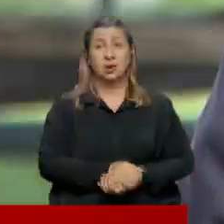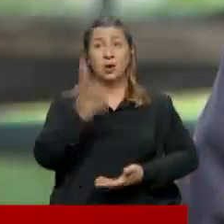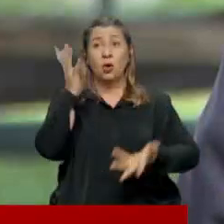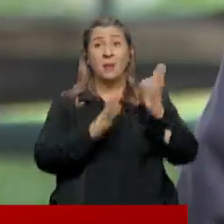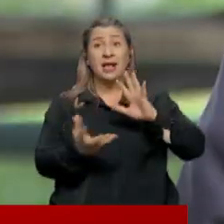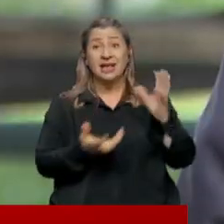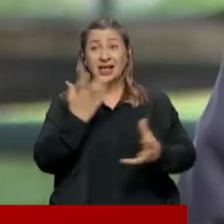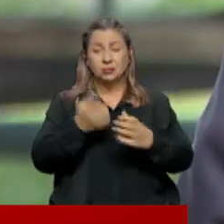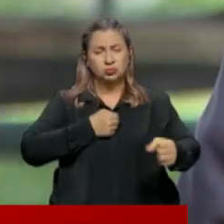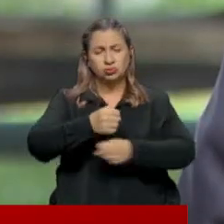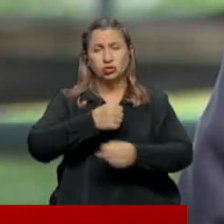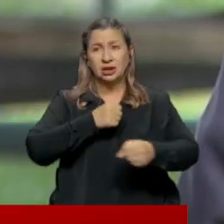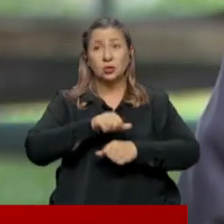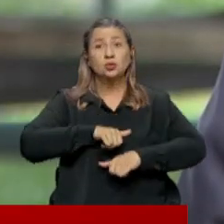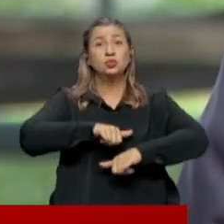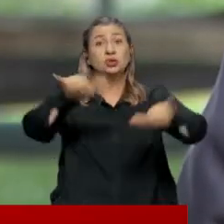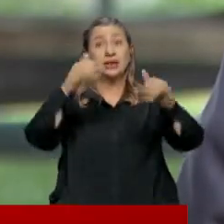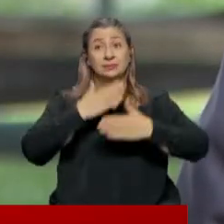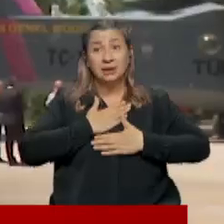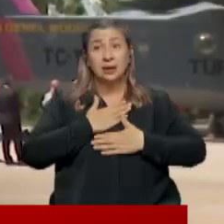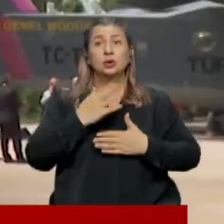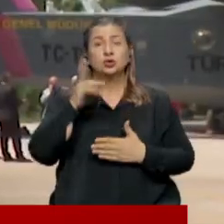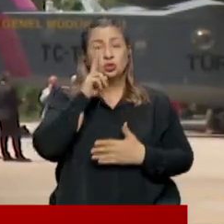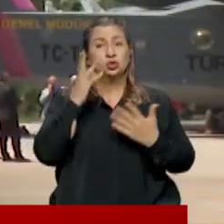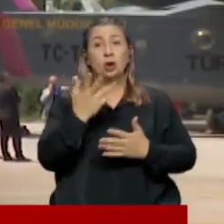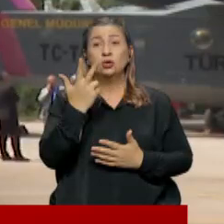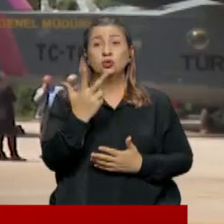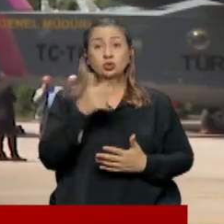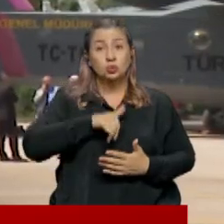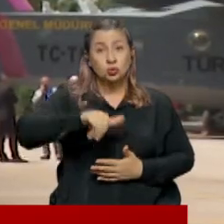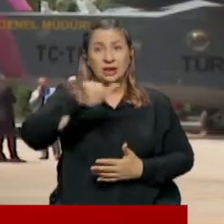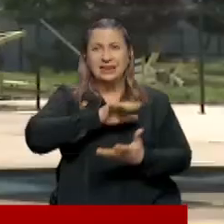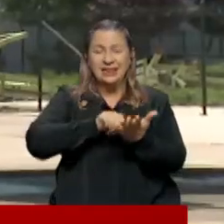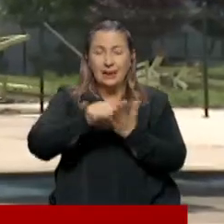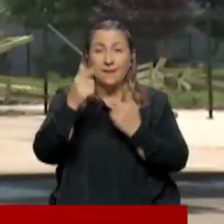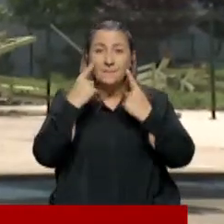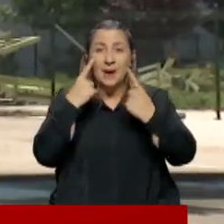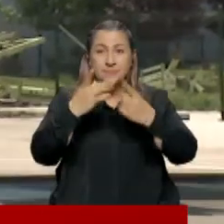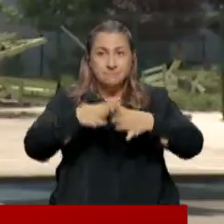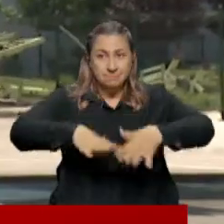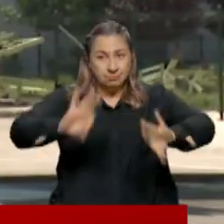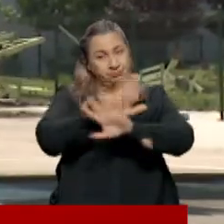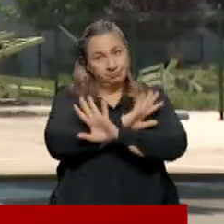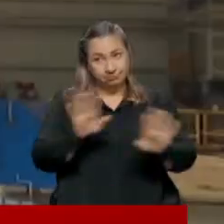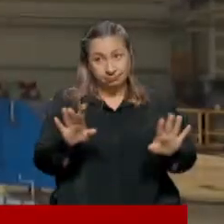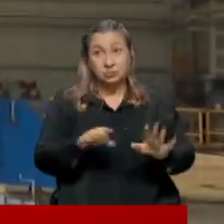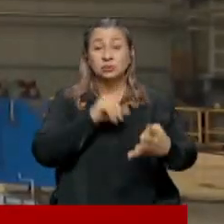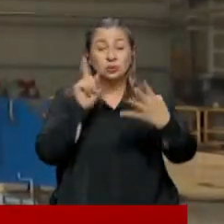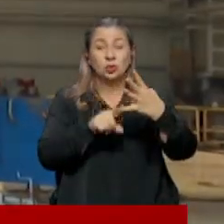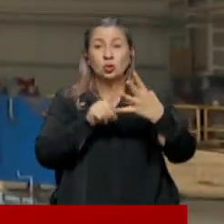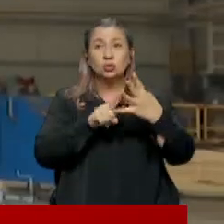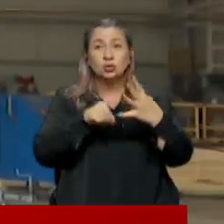Orman yangınlarıyla mücadele uçaklarımız da nihayetinde 3 uçağımızın tamamen bakımları sonuçlandırıldı.